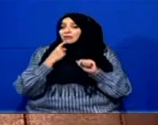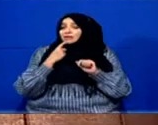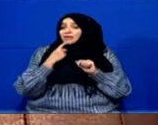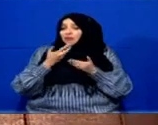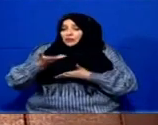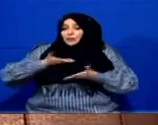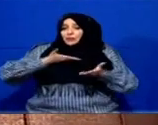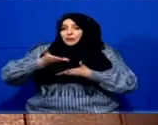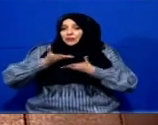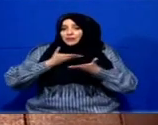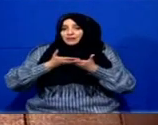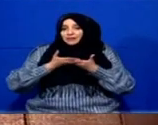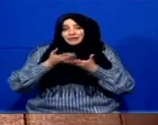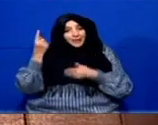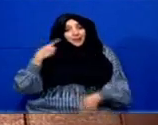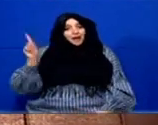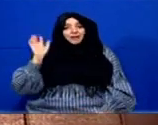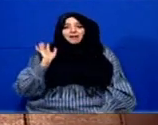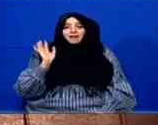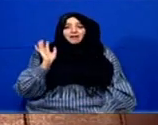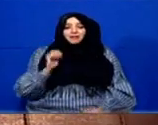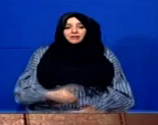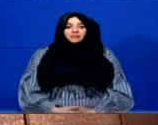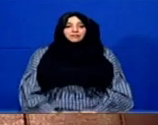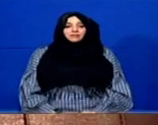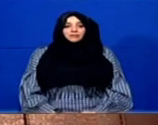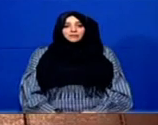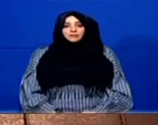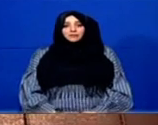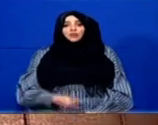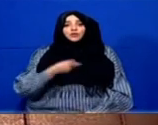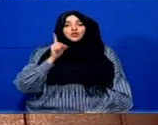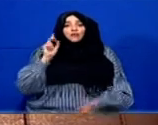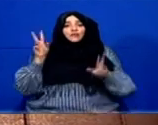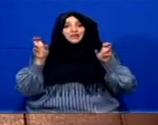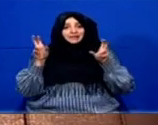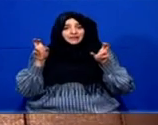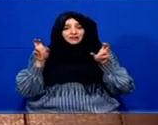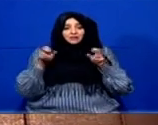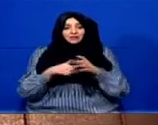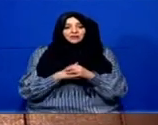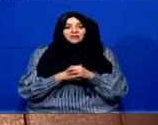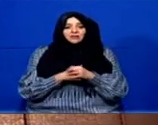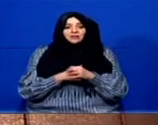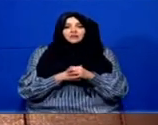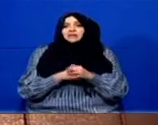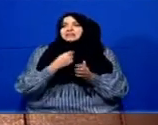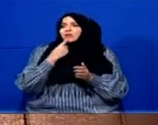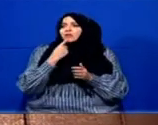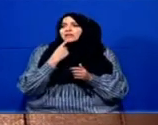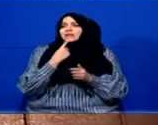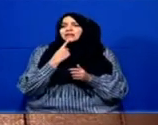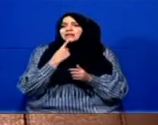المعاملات الاباحه الا بنصف بمعنى يجوز